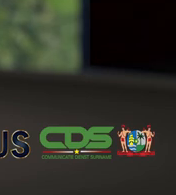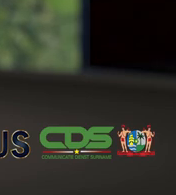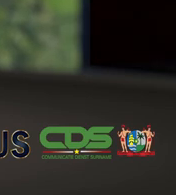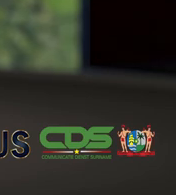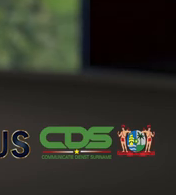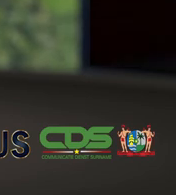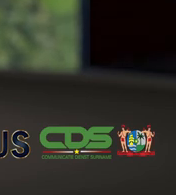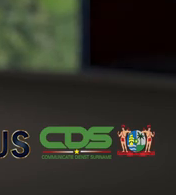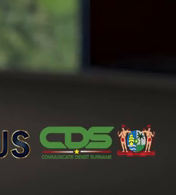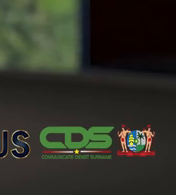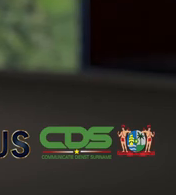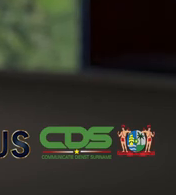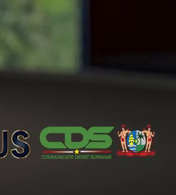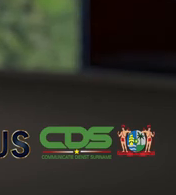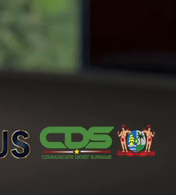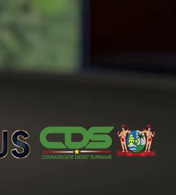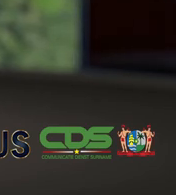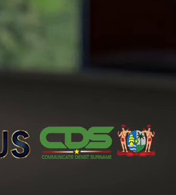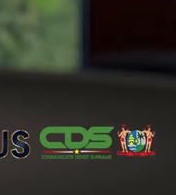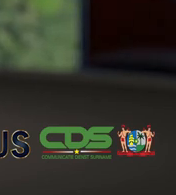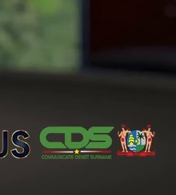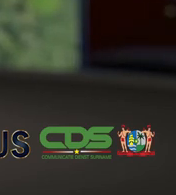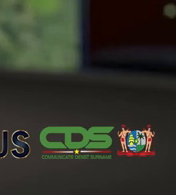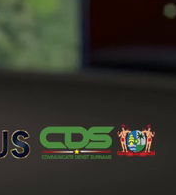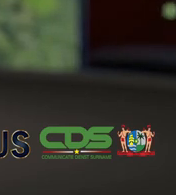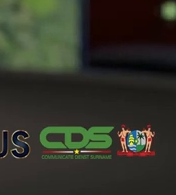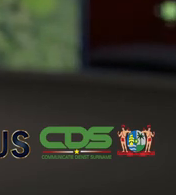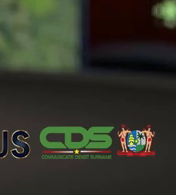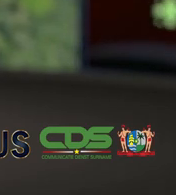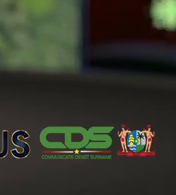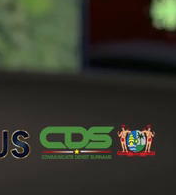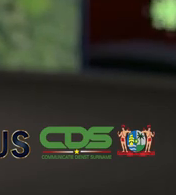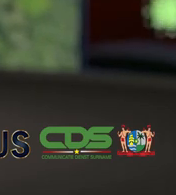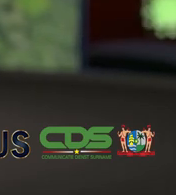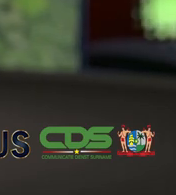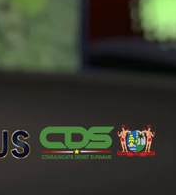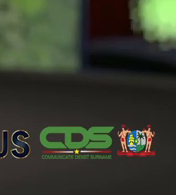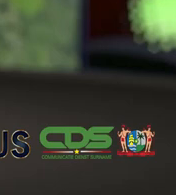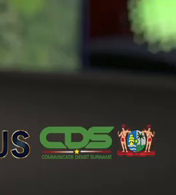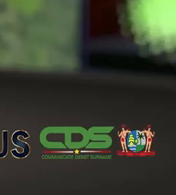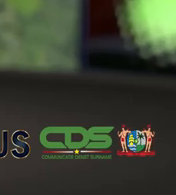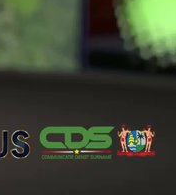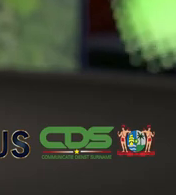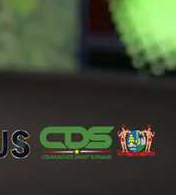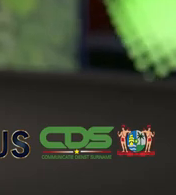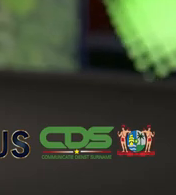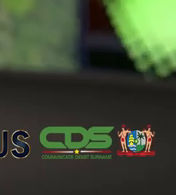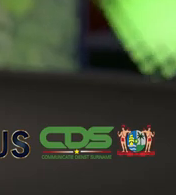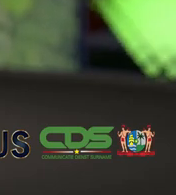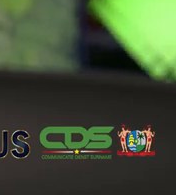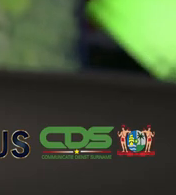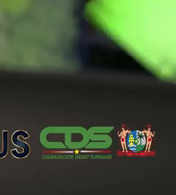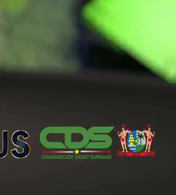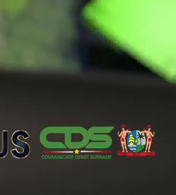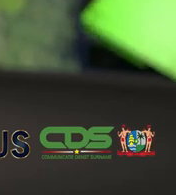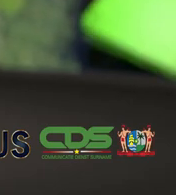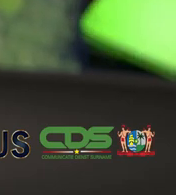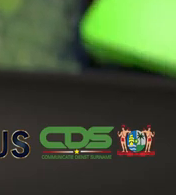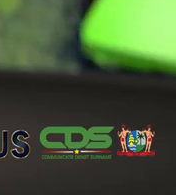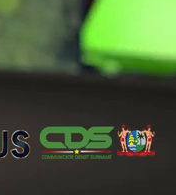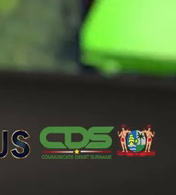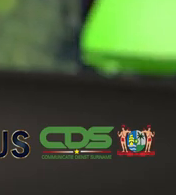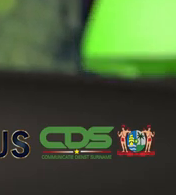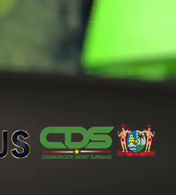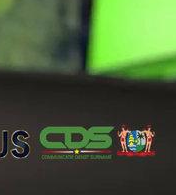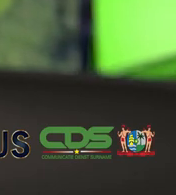Suriname is wat betreft haar duurzaamheid een voorbeeld voor de wereld. Dit gegeven levert ons land een voorname positie op de Expo 2020